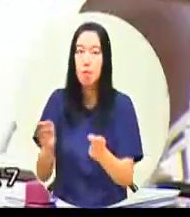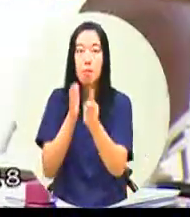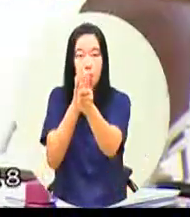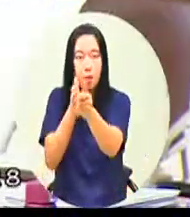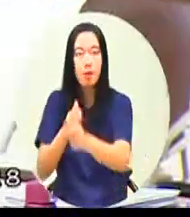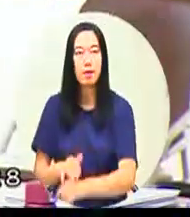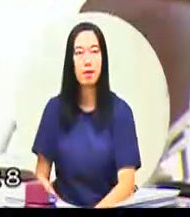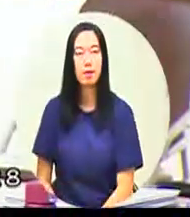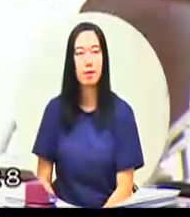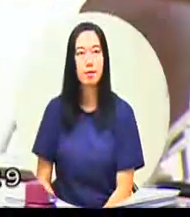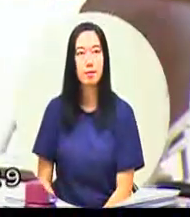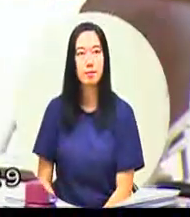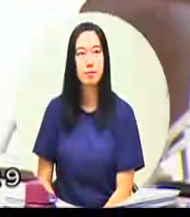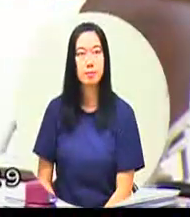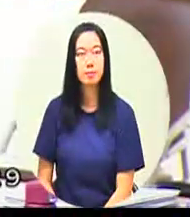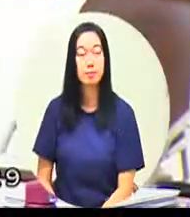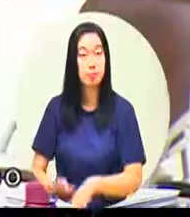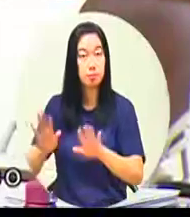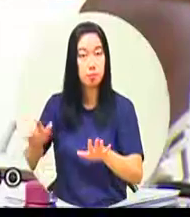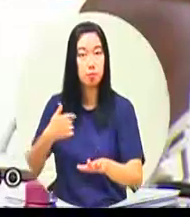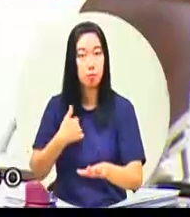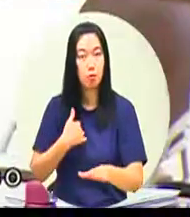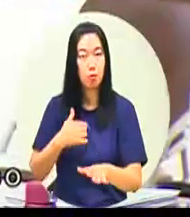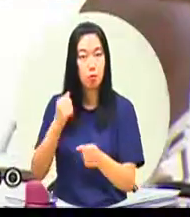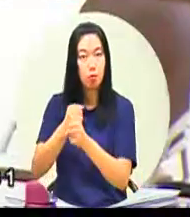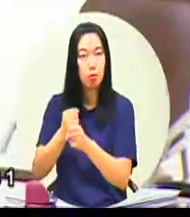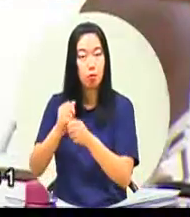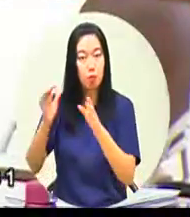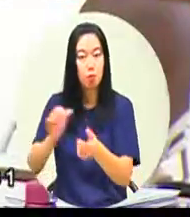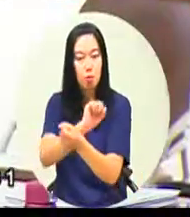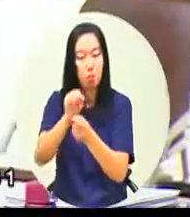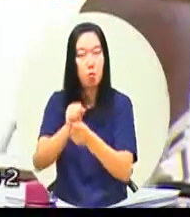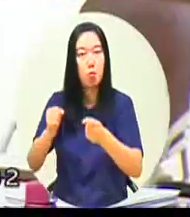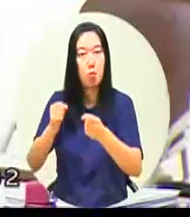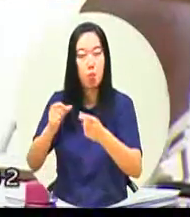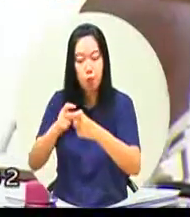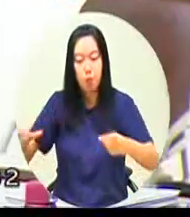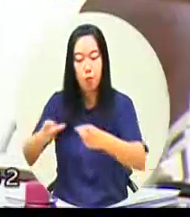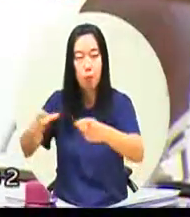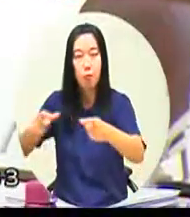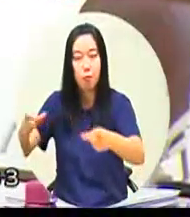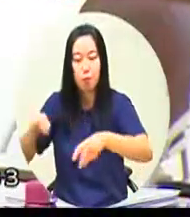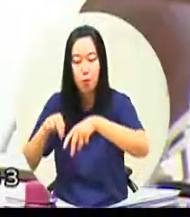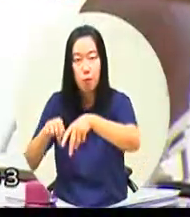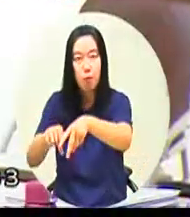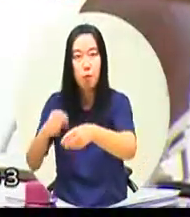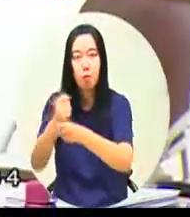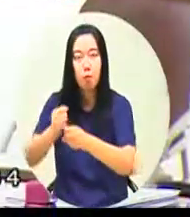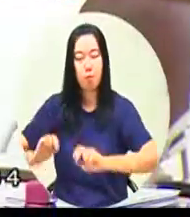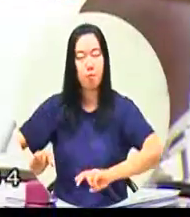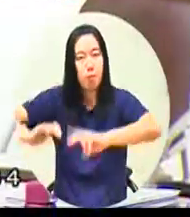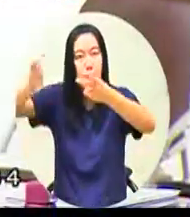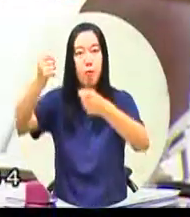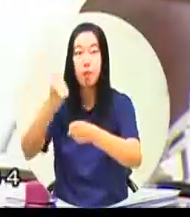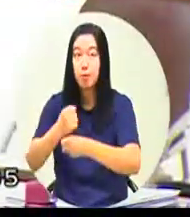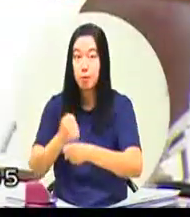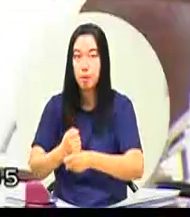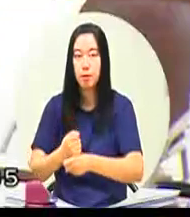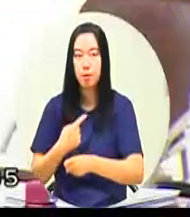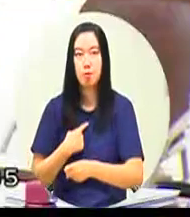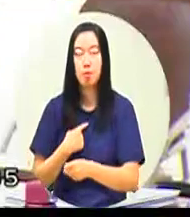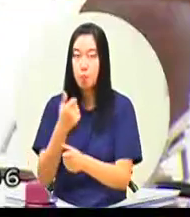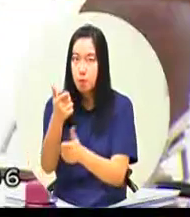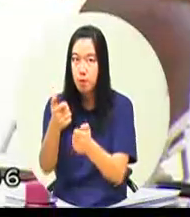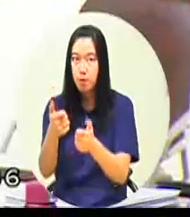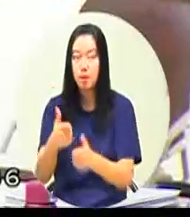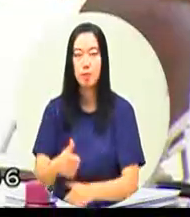于我们要做木栈道要来做。翻新来做更新，那我很感谢。但